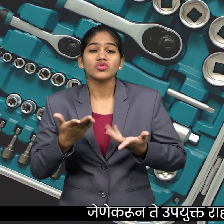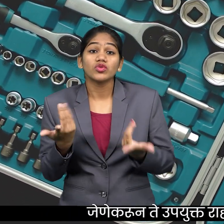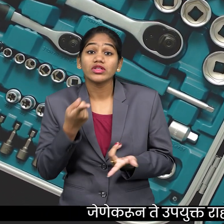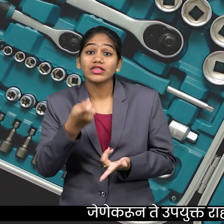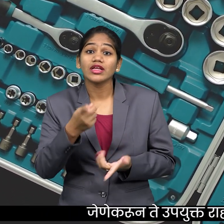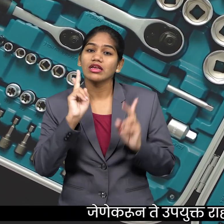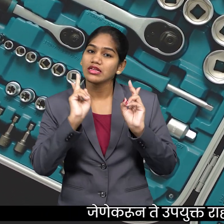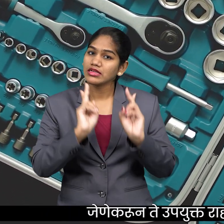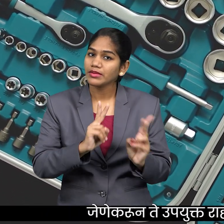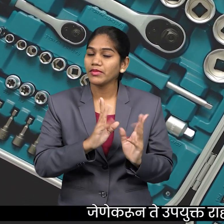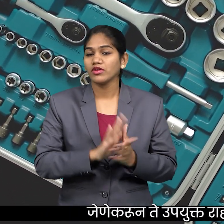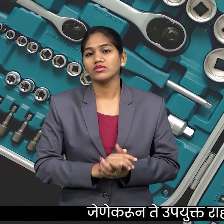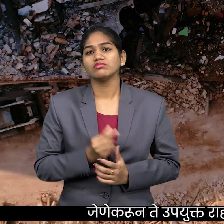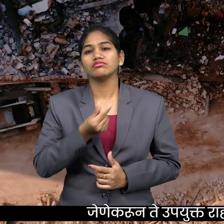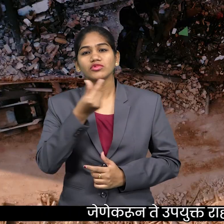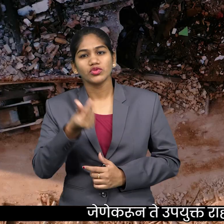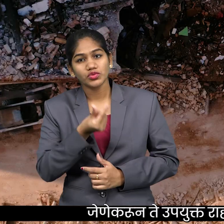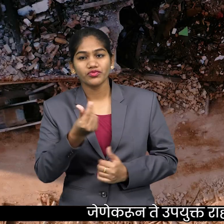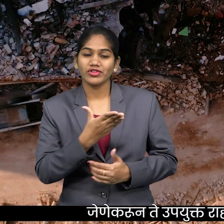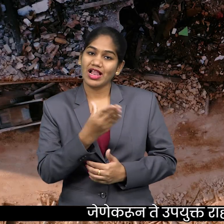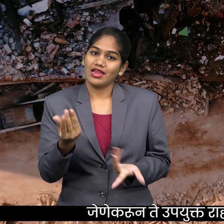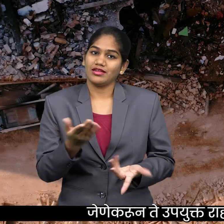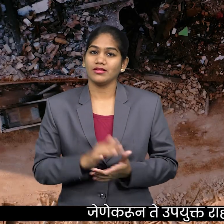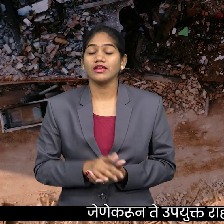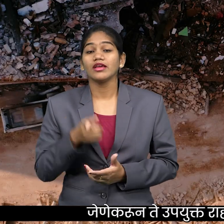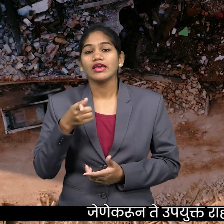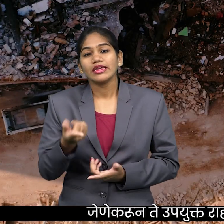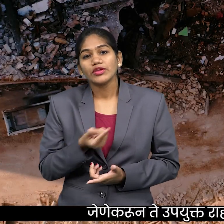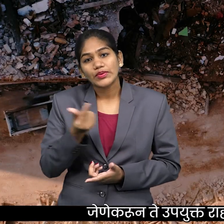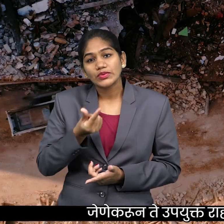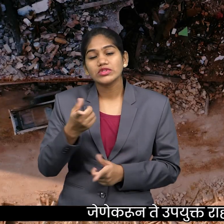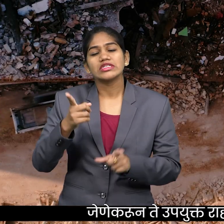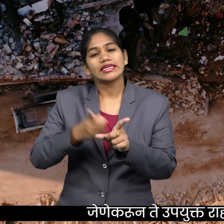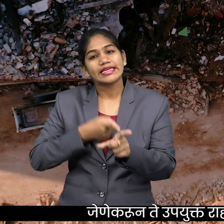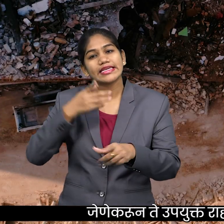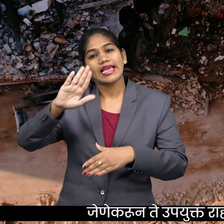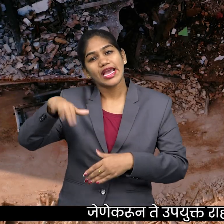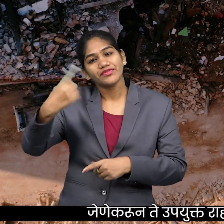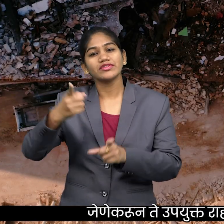जेणेकरून ते उपयुक्त राहतील आणि वर्षानुवर्ष वापरली जातील.